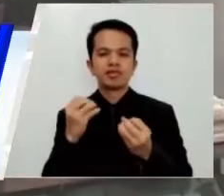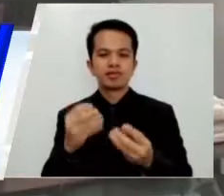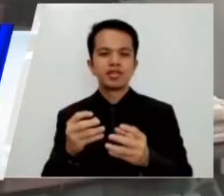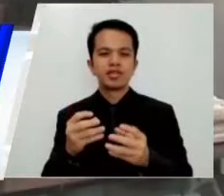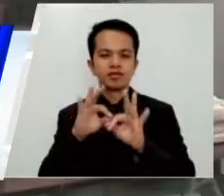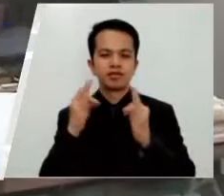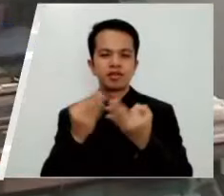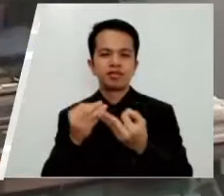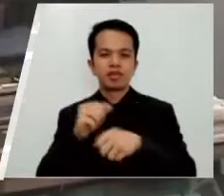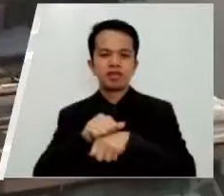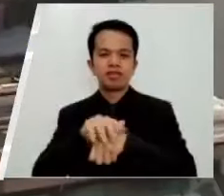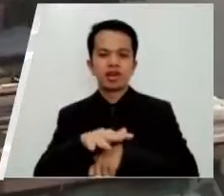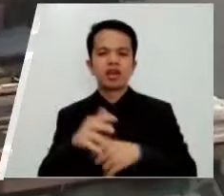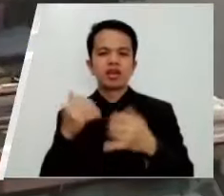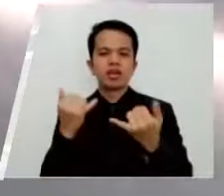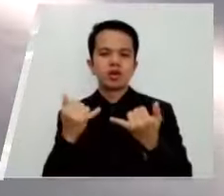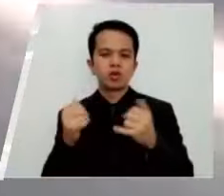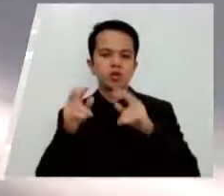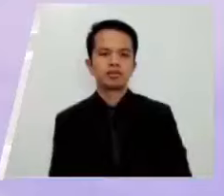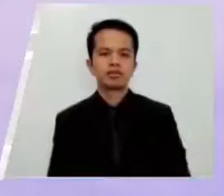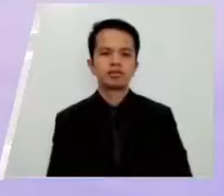na iniimbisigan pa ang sanhi.